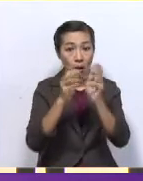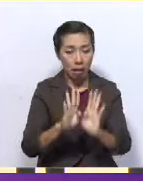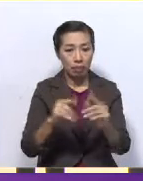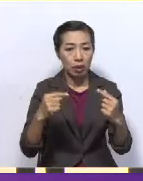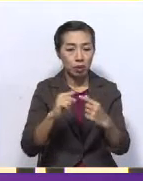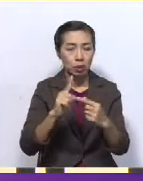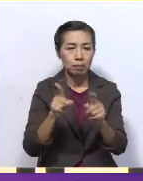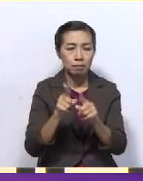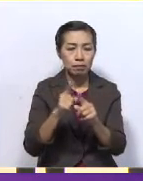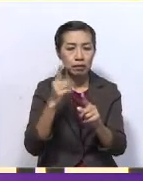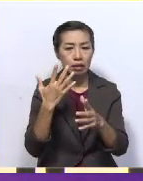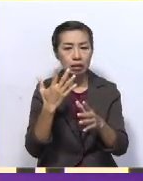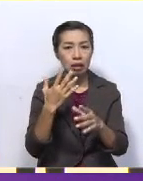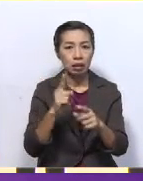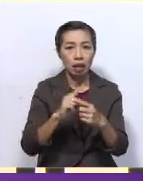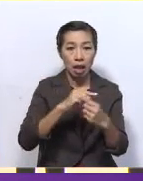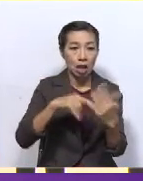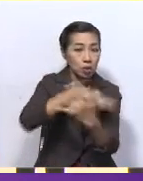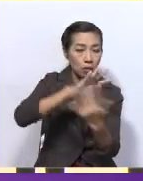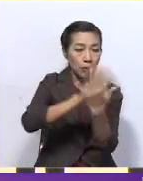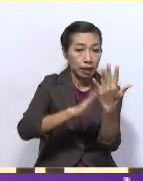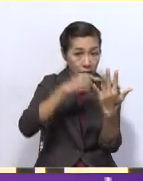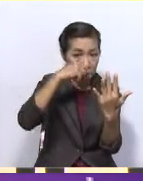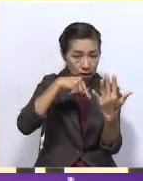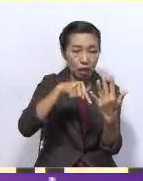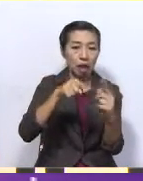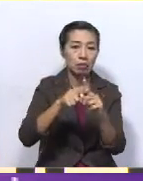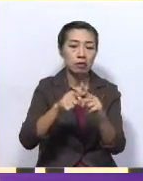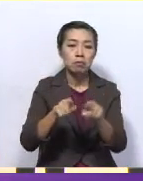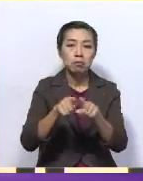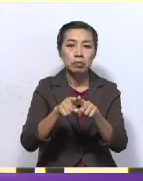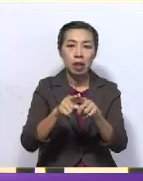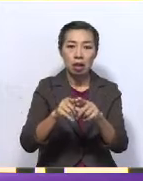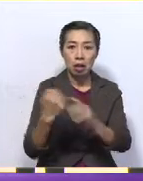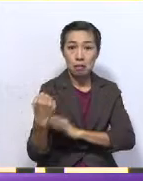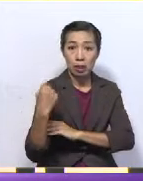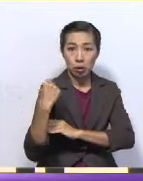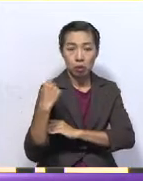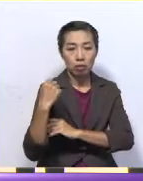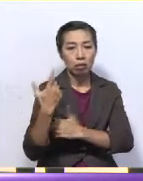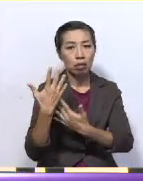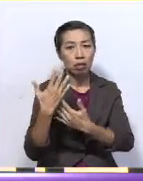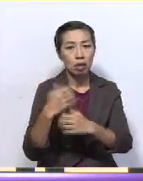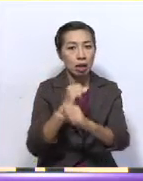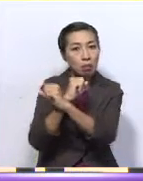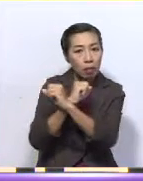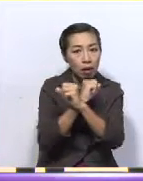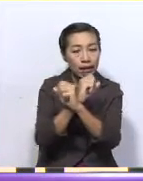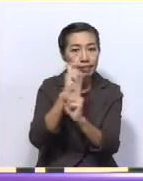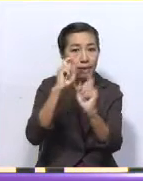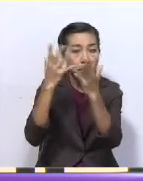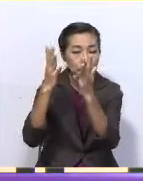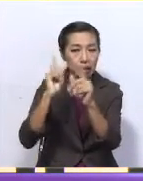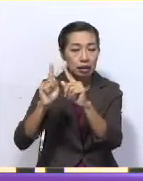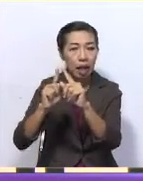ขาต้องการที่จะทำให้สภาพแวดล้อมสถานการณ์ของประเทศไทยเนี่ยมีความมั่นคงมีความปลอดภัยแ